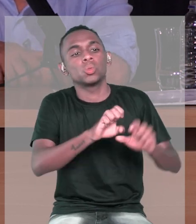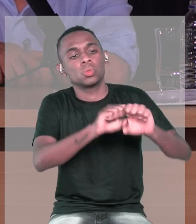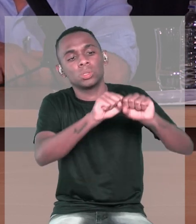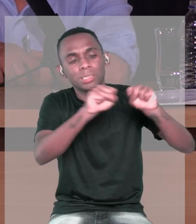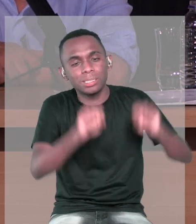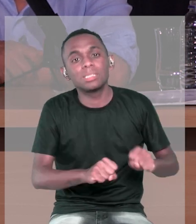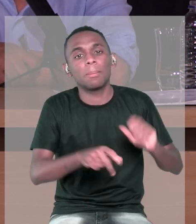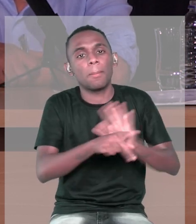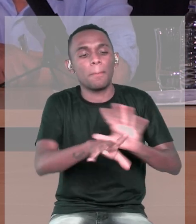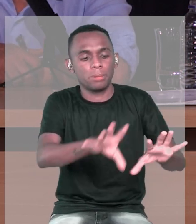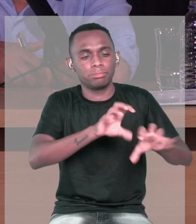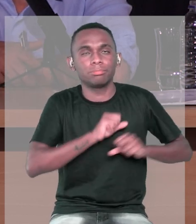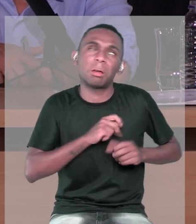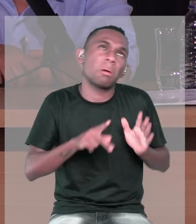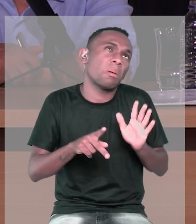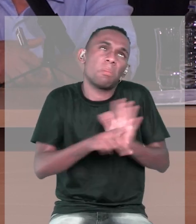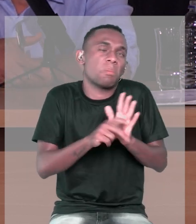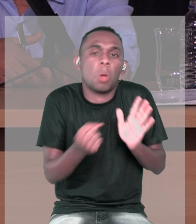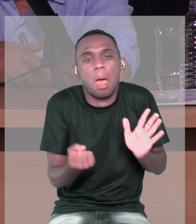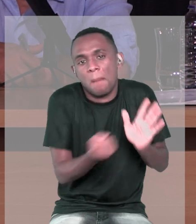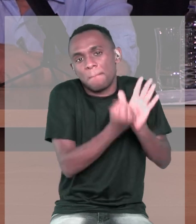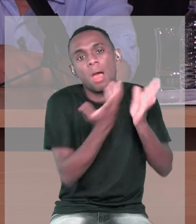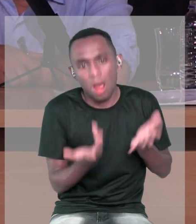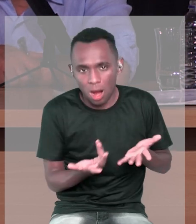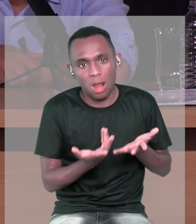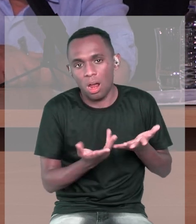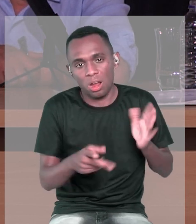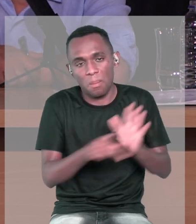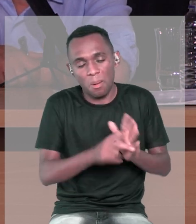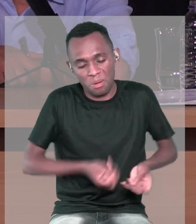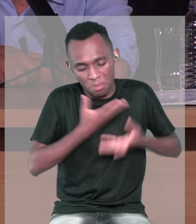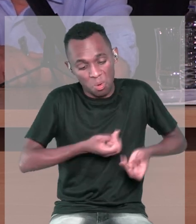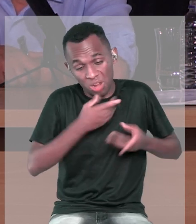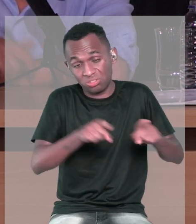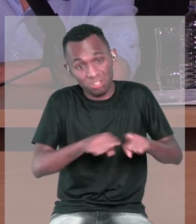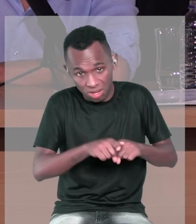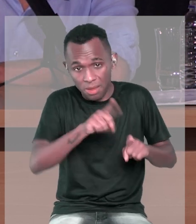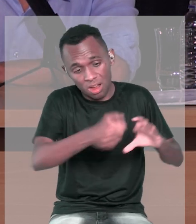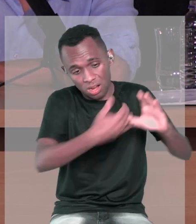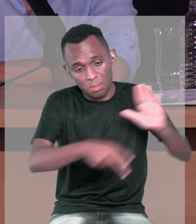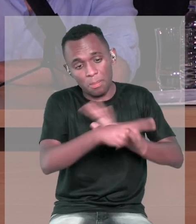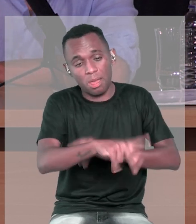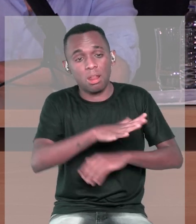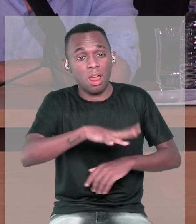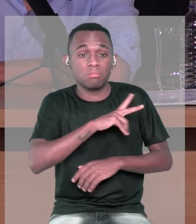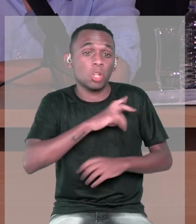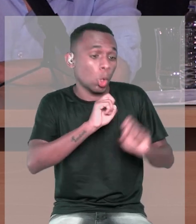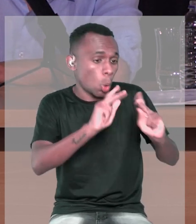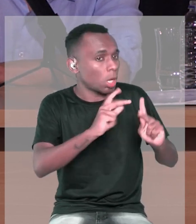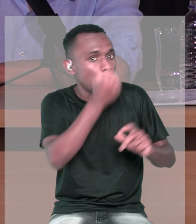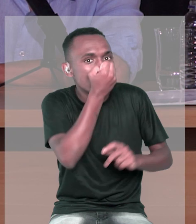sistemas de apropriação, por exemplo, simbólicas e etc., poéticas, tout va bien. Tudo estava